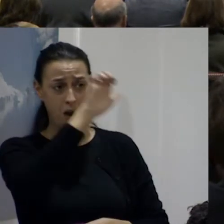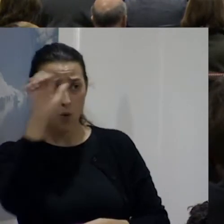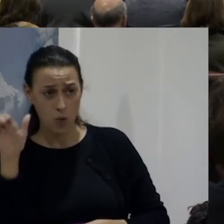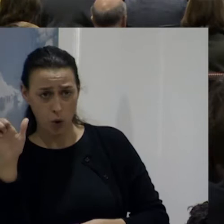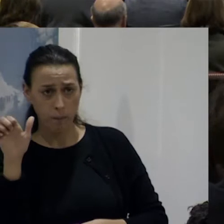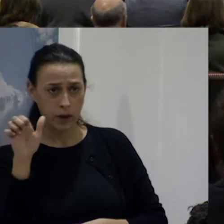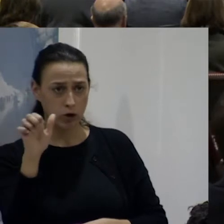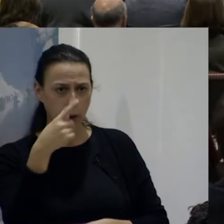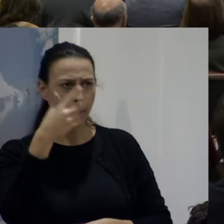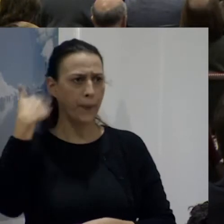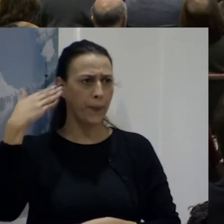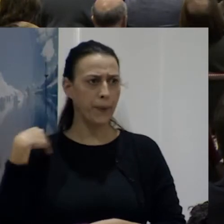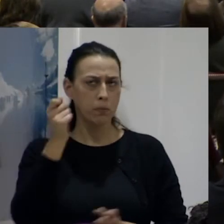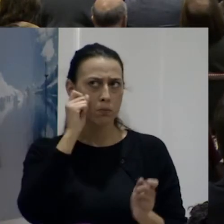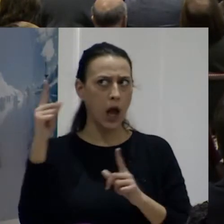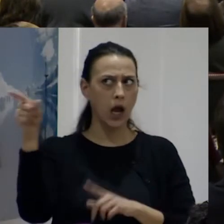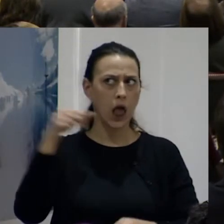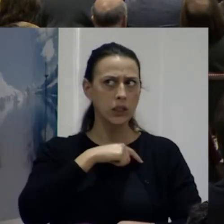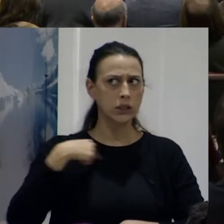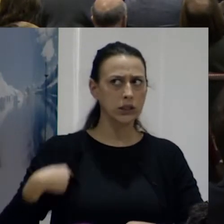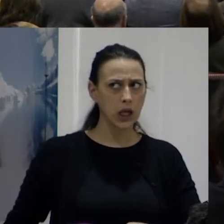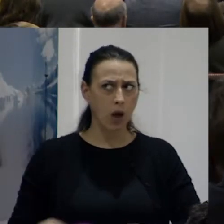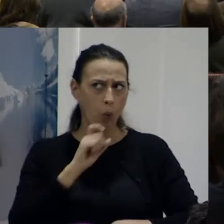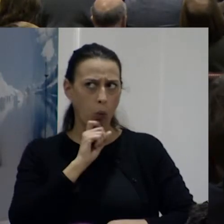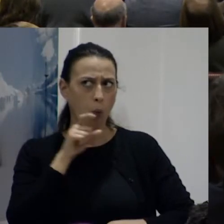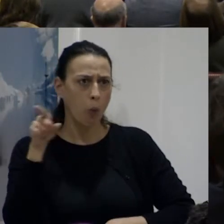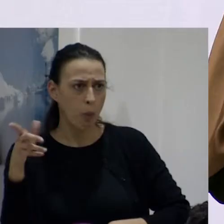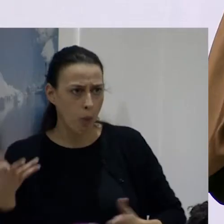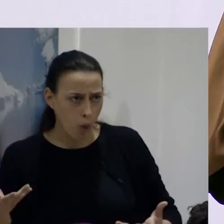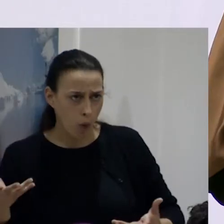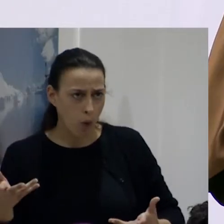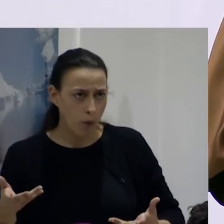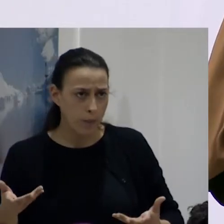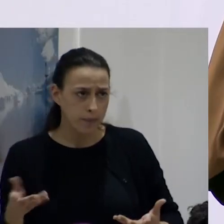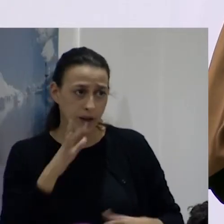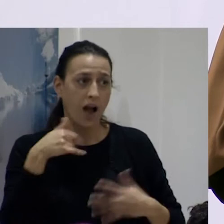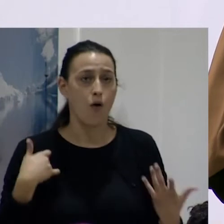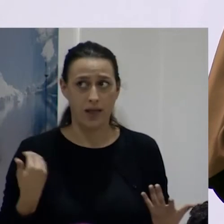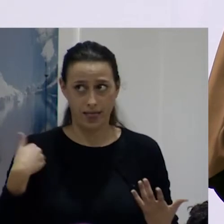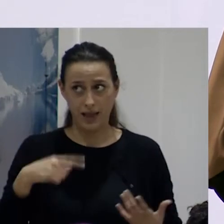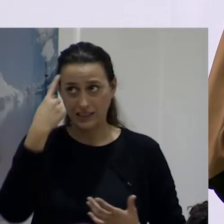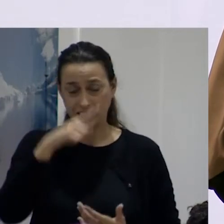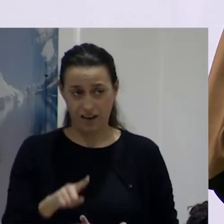la Xina del temps, el temps del nostre renaixement. No va ser a través de les seues